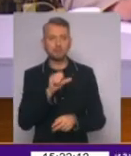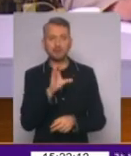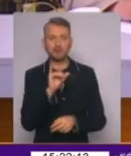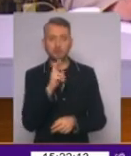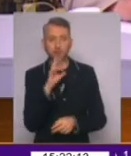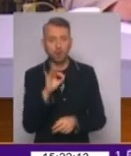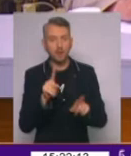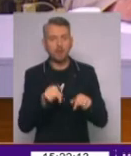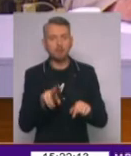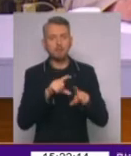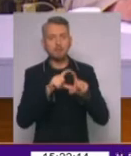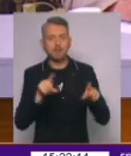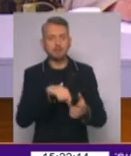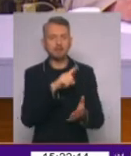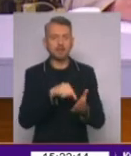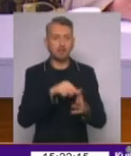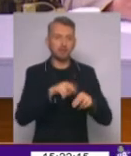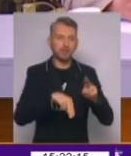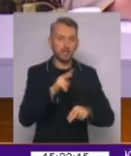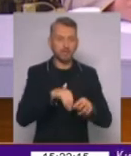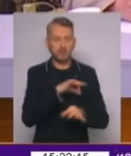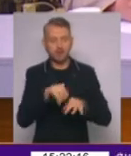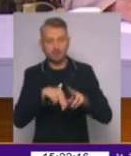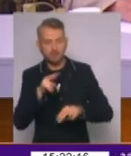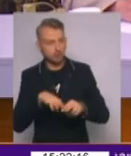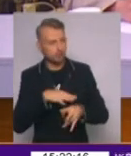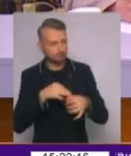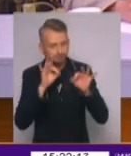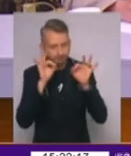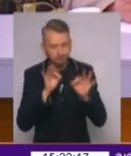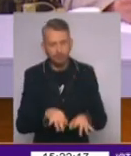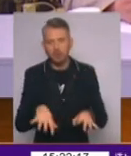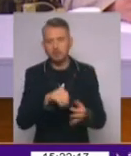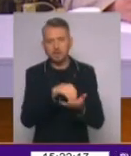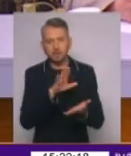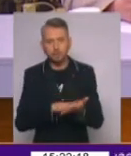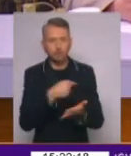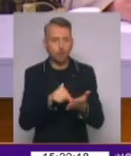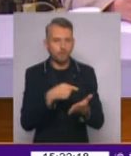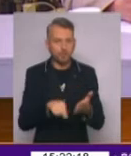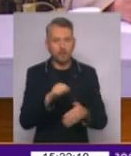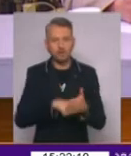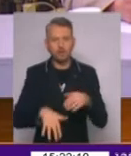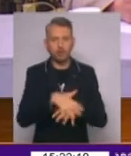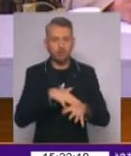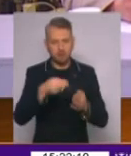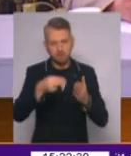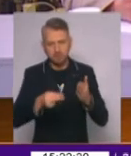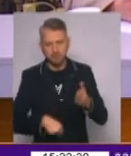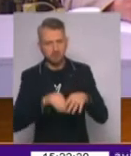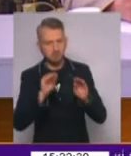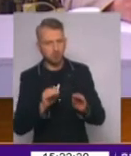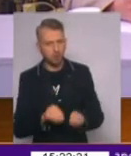на департамент з питань будівництва архітектури. Належним чином зареєстровано всі зауваження повністю від громади з підписами, з